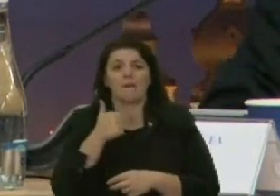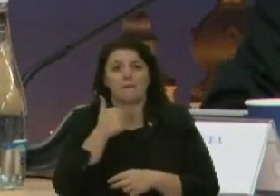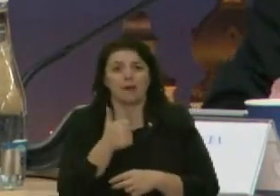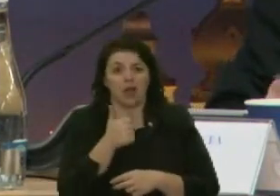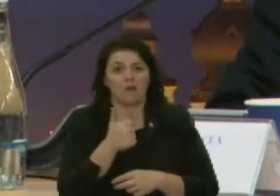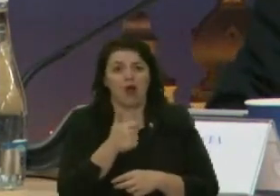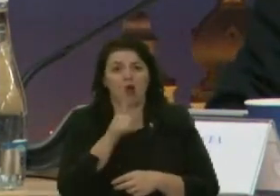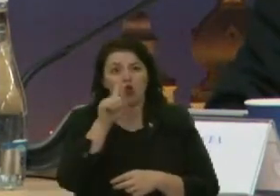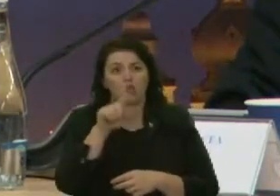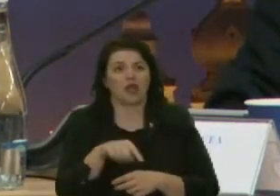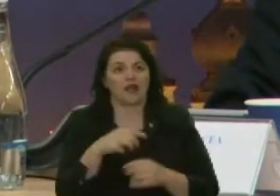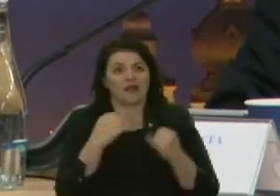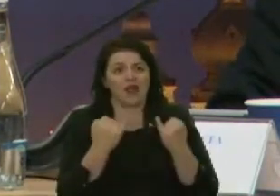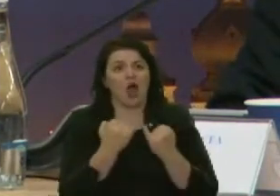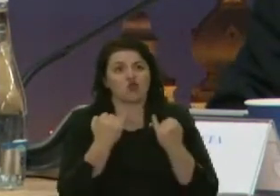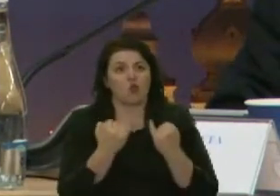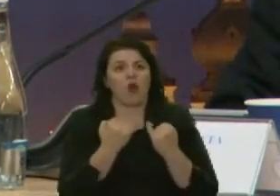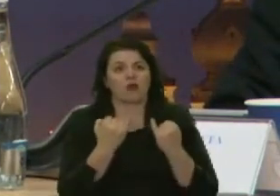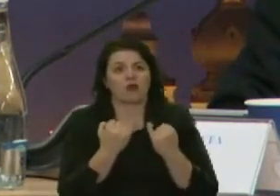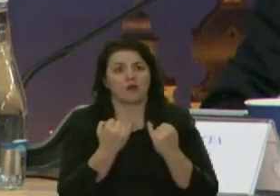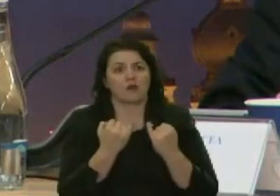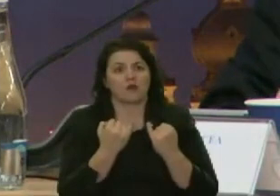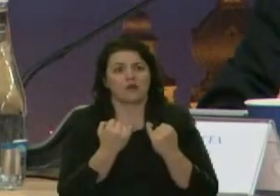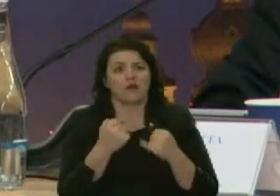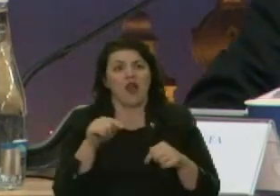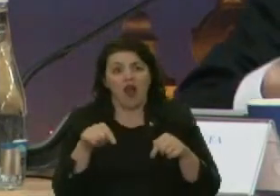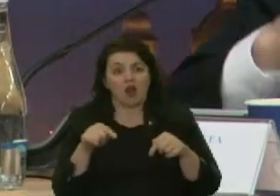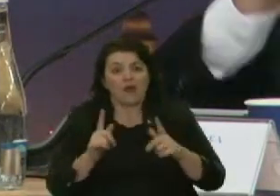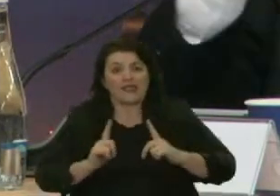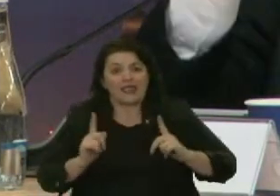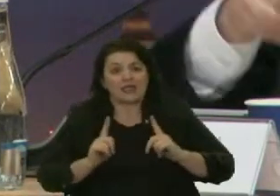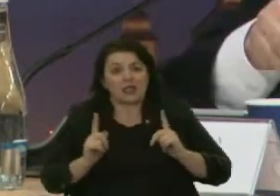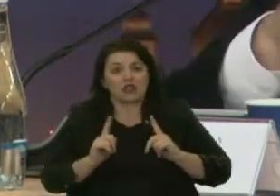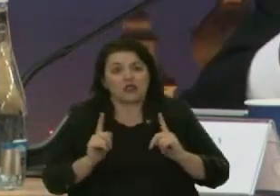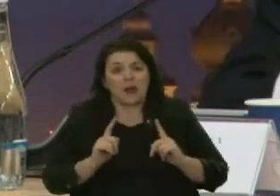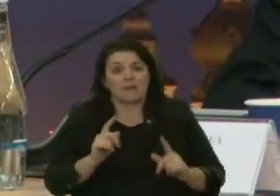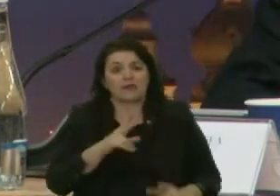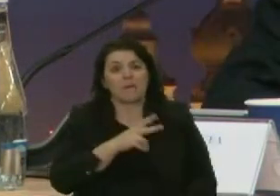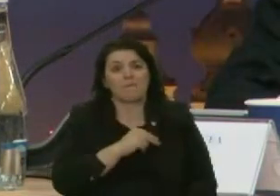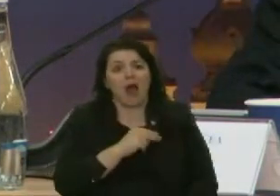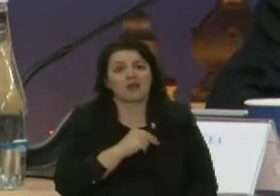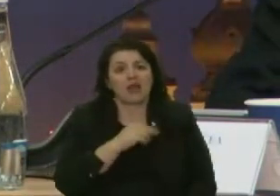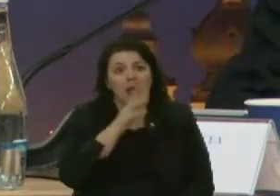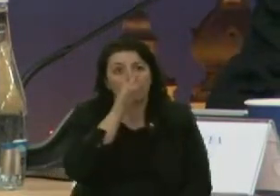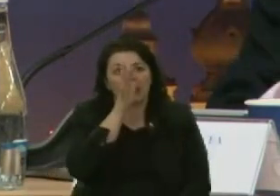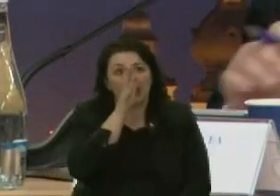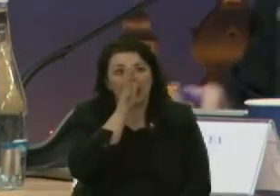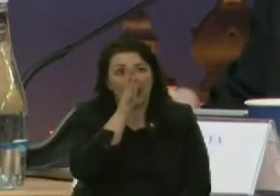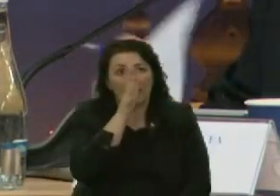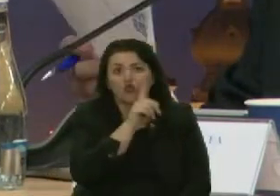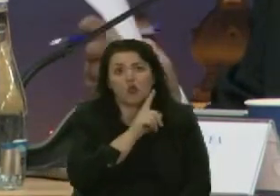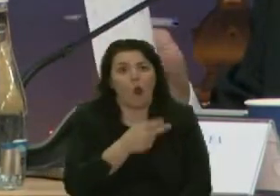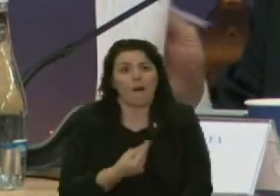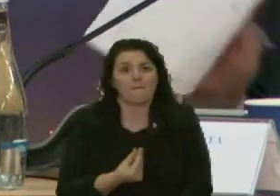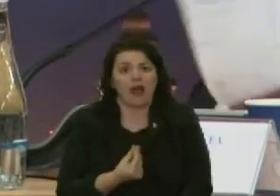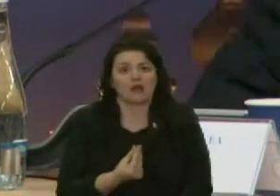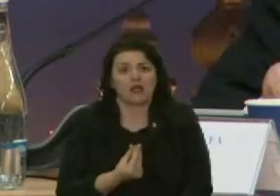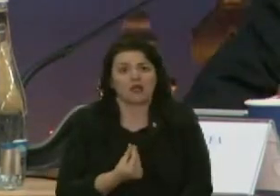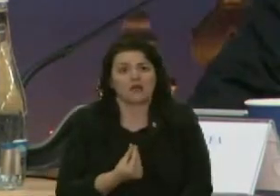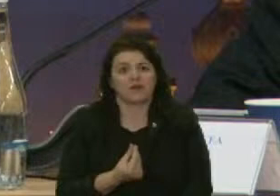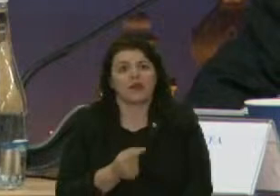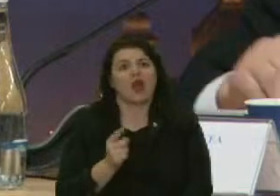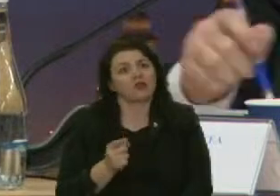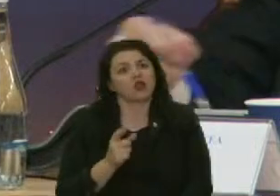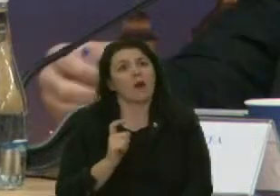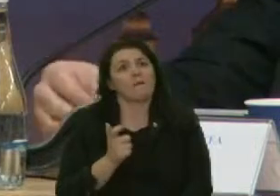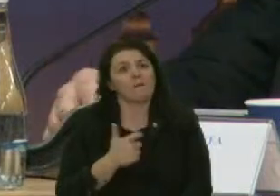banii să i cheltuiești din ianuarie nu înainte de că acuma nu trebuie să aștepți luna martie aprilie și nu poți cheltui că n ai banii atunci